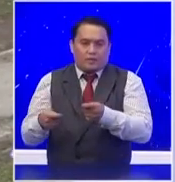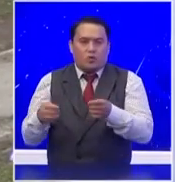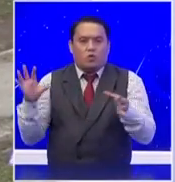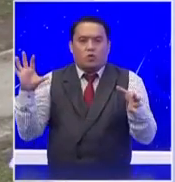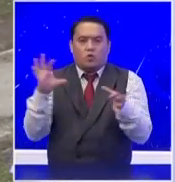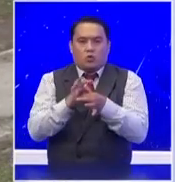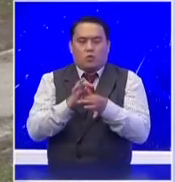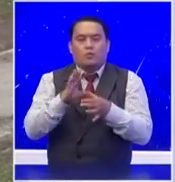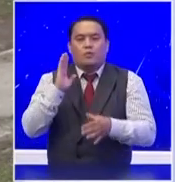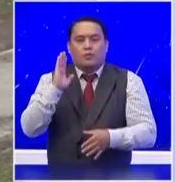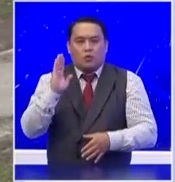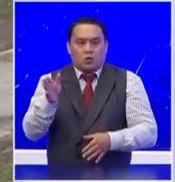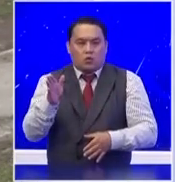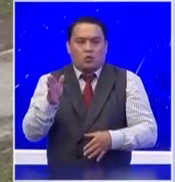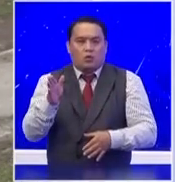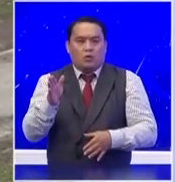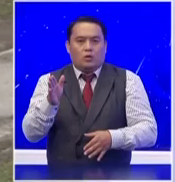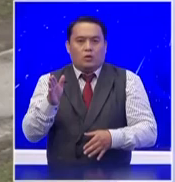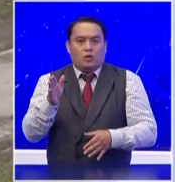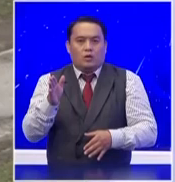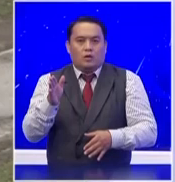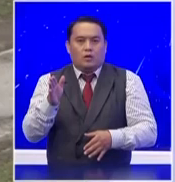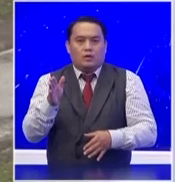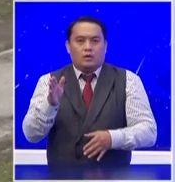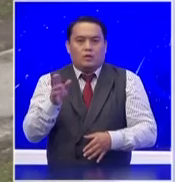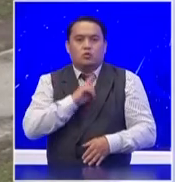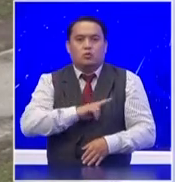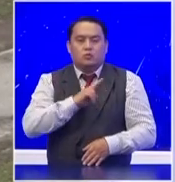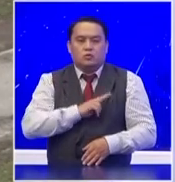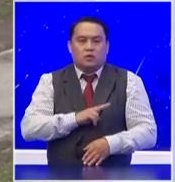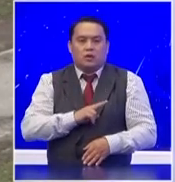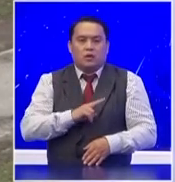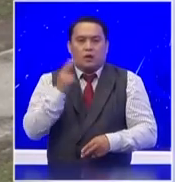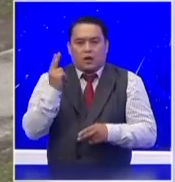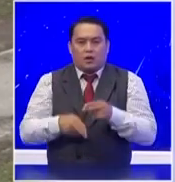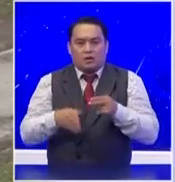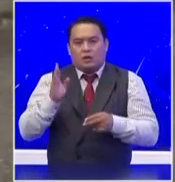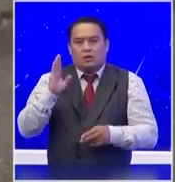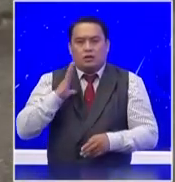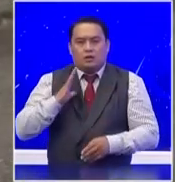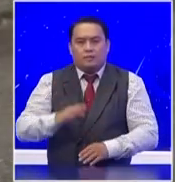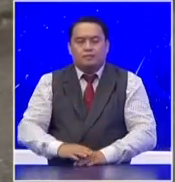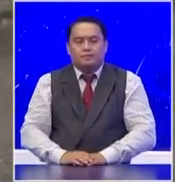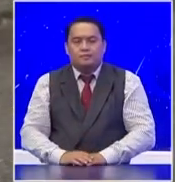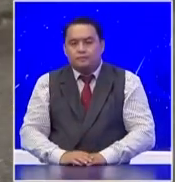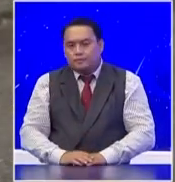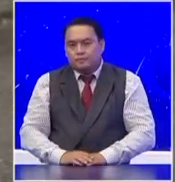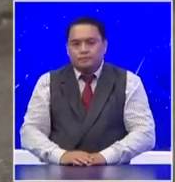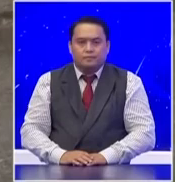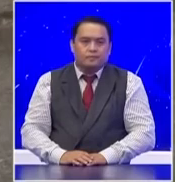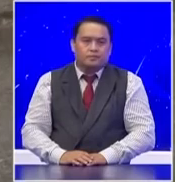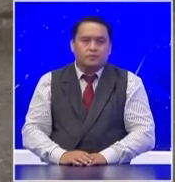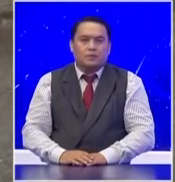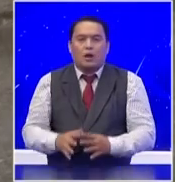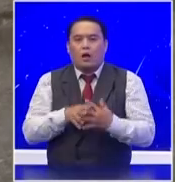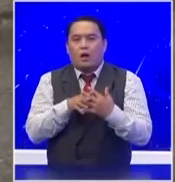орталығы Көкжазық ауылына кабелдік интернеттер тартылып жұмыстар міне күні-бүгінге аяқталды. Кабелді интернет Бүктелі ауылына